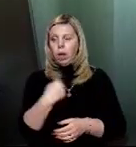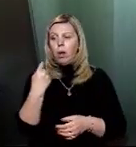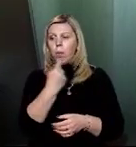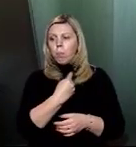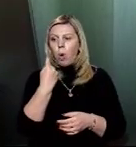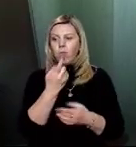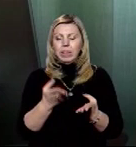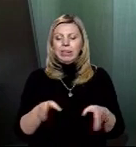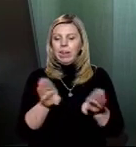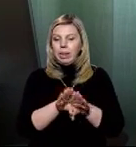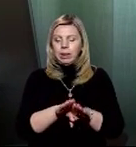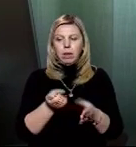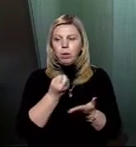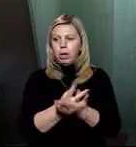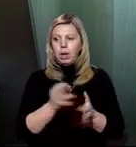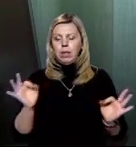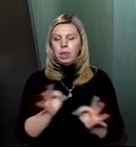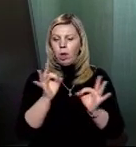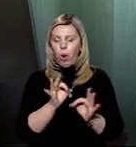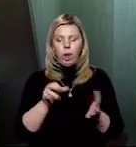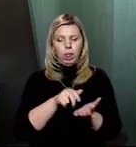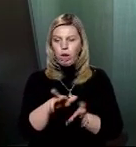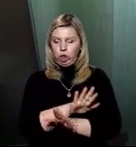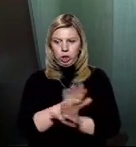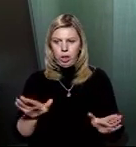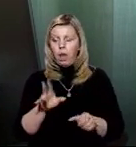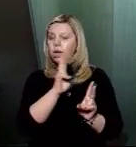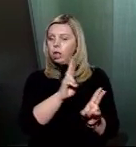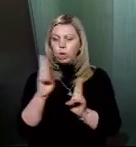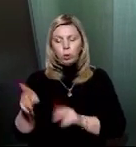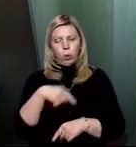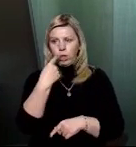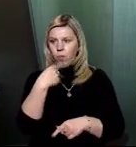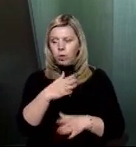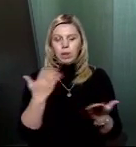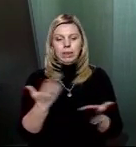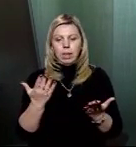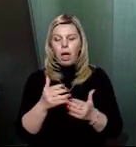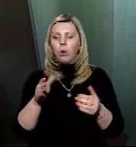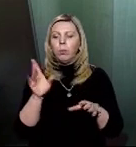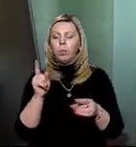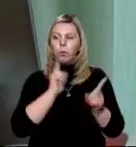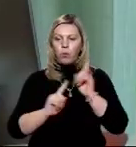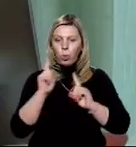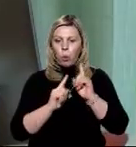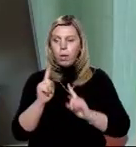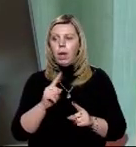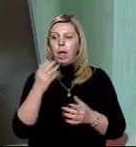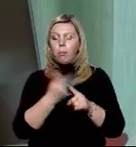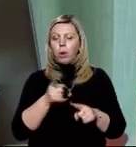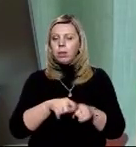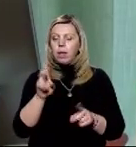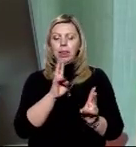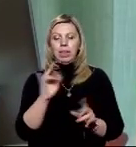Мова про закриття закладу ніколи не йшла. Про це ніхто не говорив ні на якому форумі, і про це